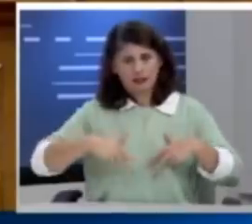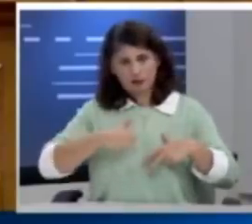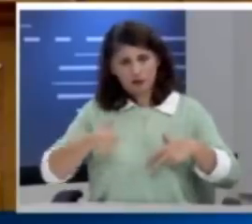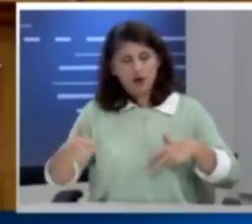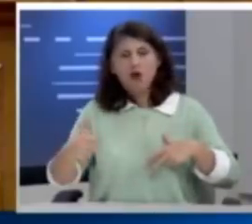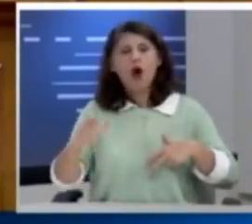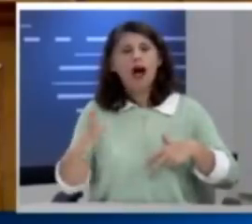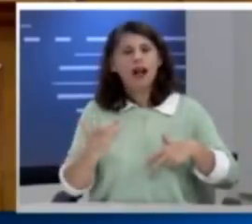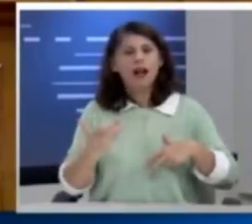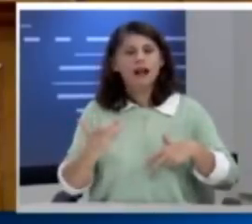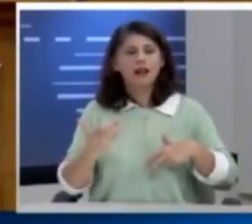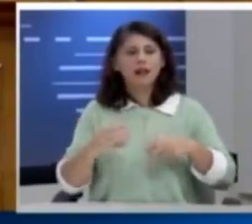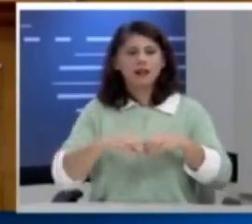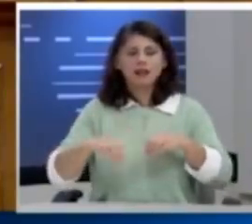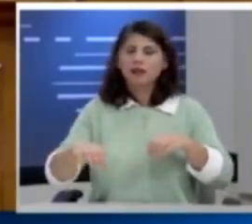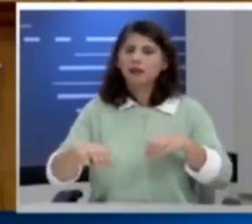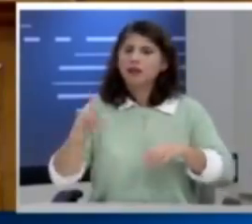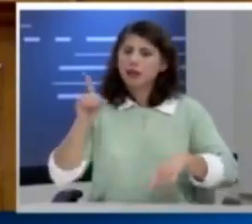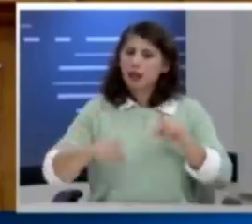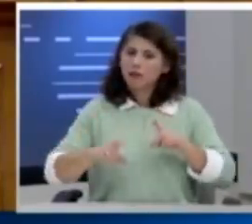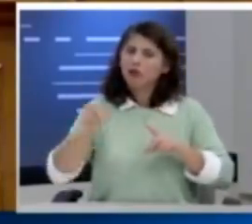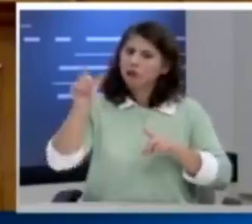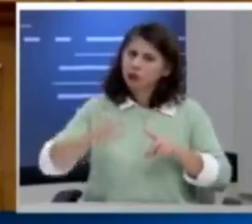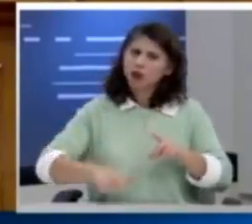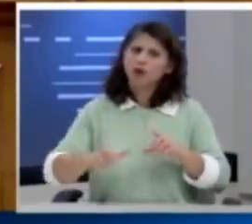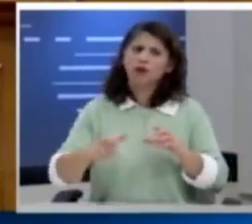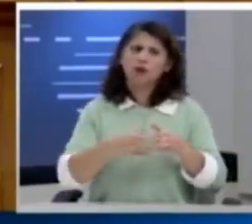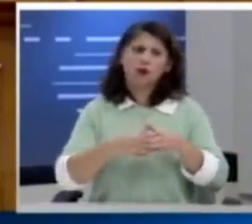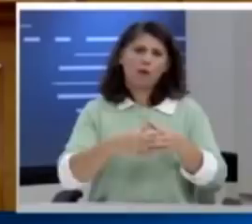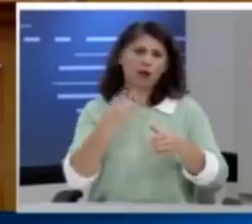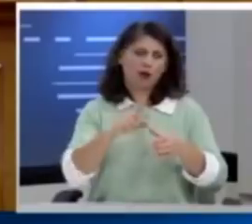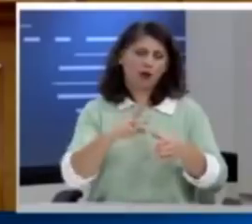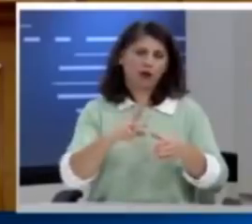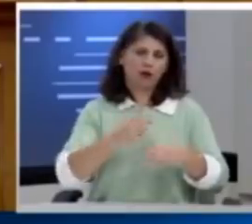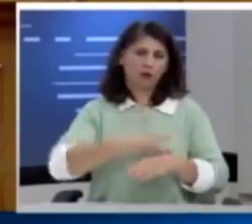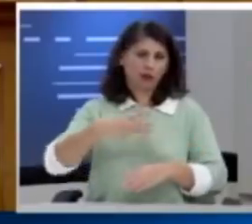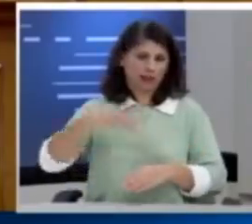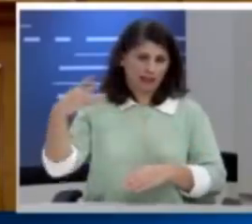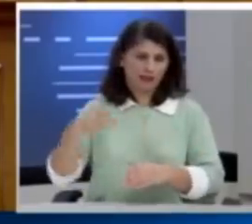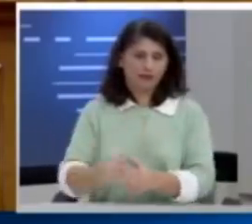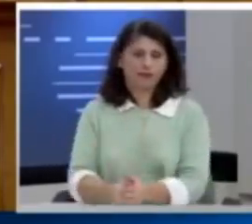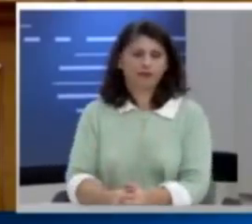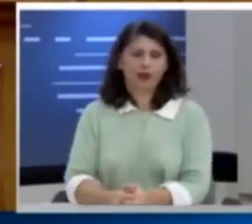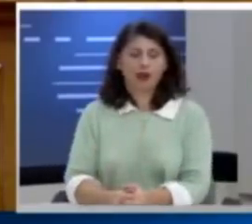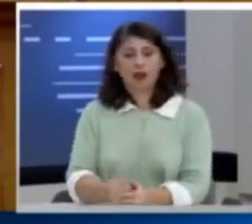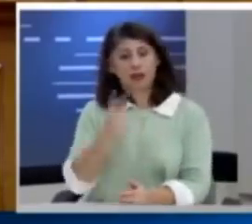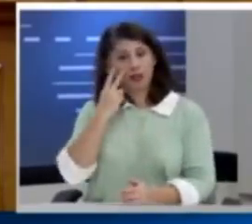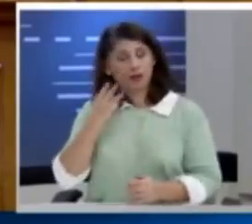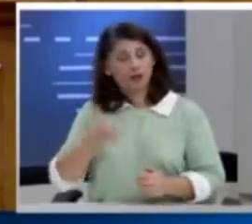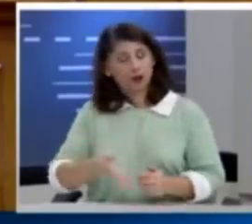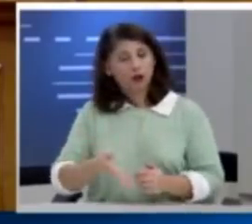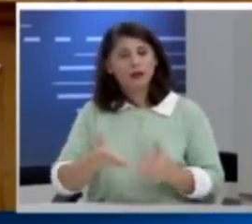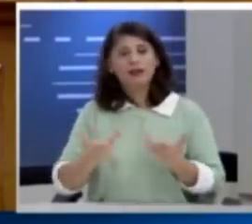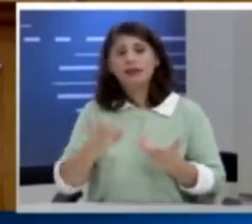μόνο, αλλά και ο συνιστόσα κάποιοι του ίδιου του κόμματός σας, του ΣΥΡΙΖΑ. Για να δούμε λοιπόν τι